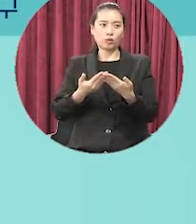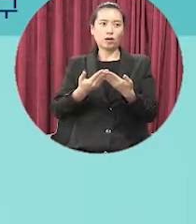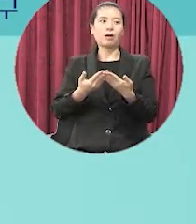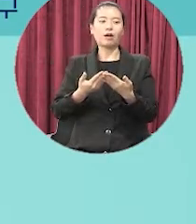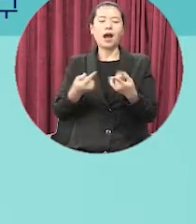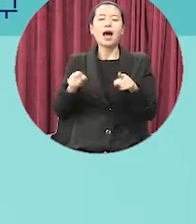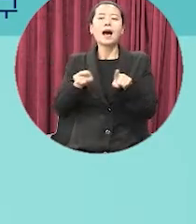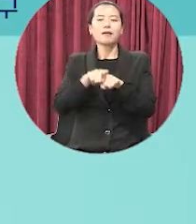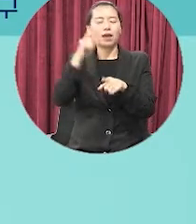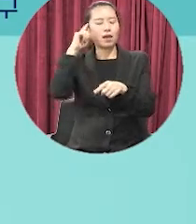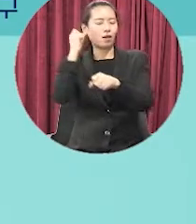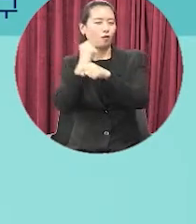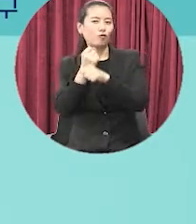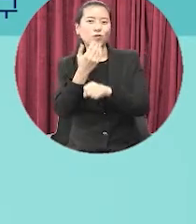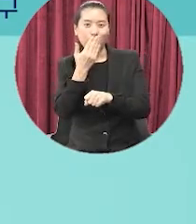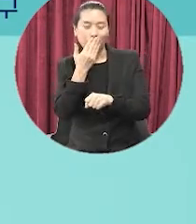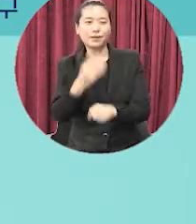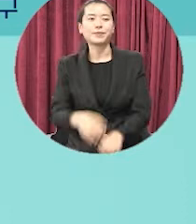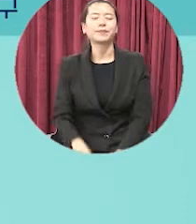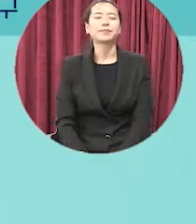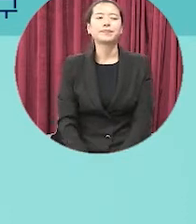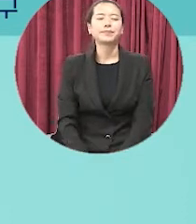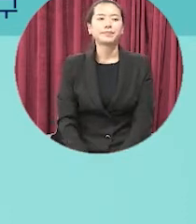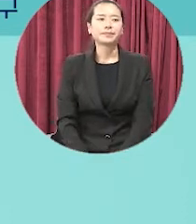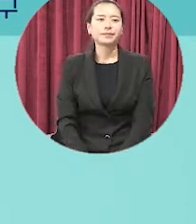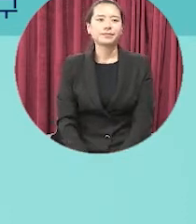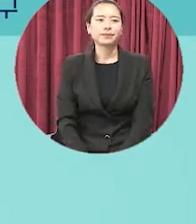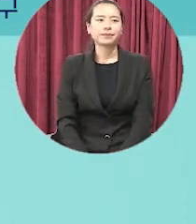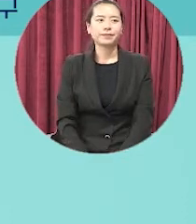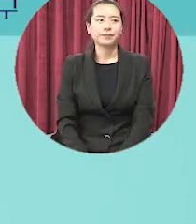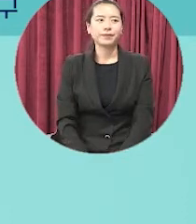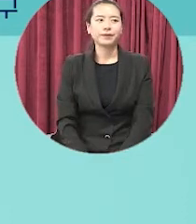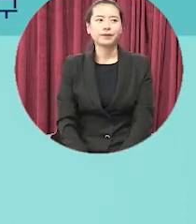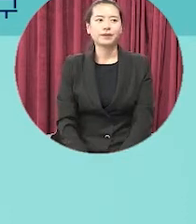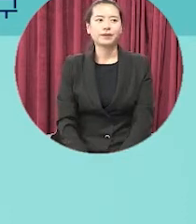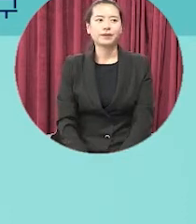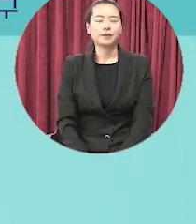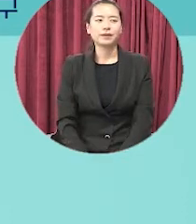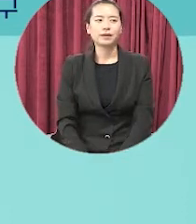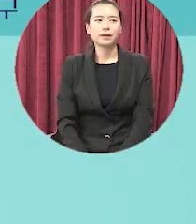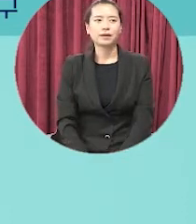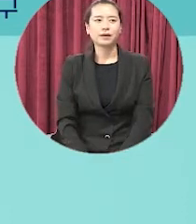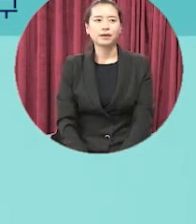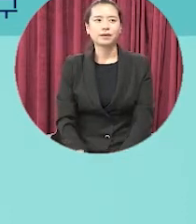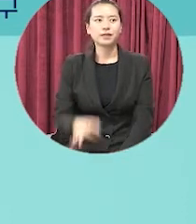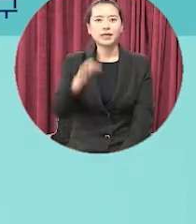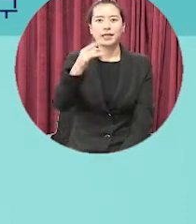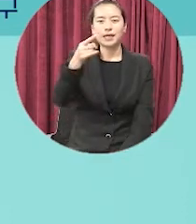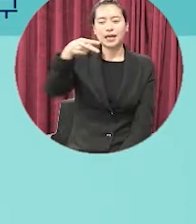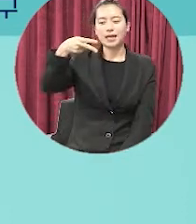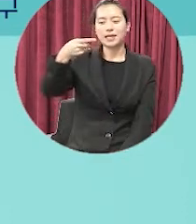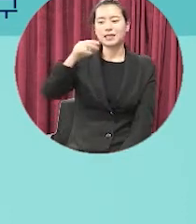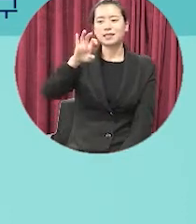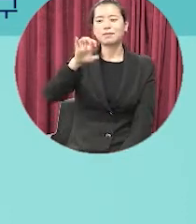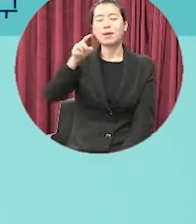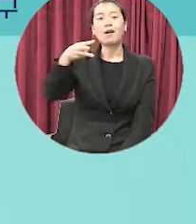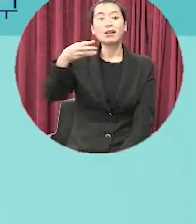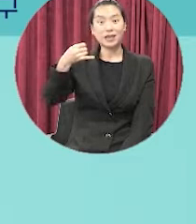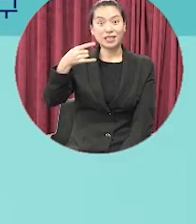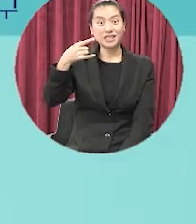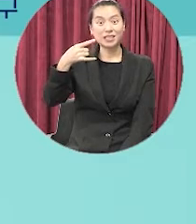연구를 진행할 수 있습니다 그 다음으로는 엑스퍼트 네트워크를 살펴보도록 하겠습니다 이 메뉴는